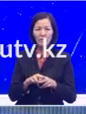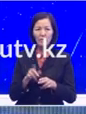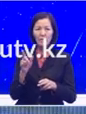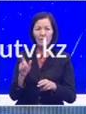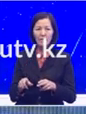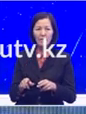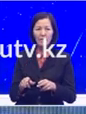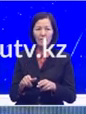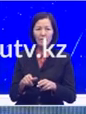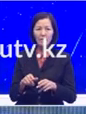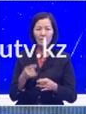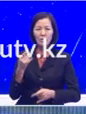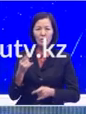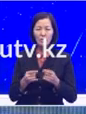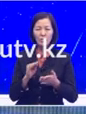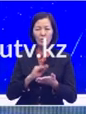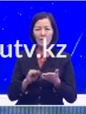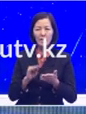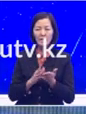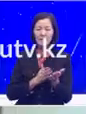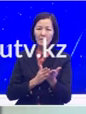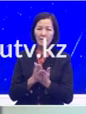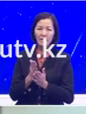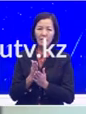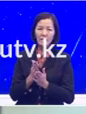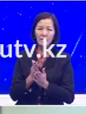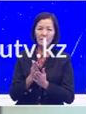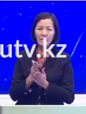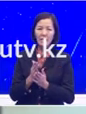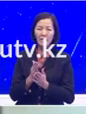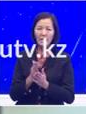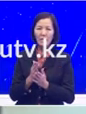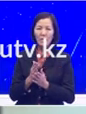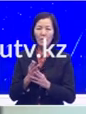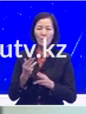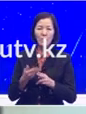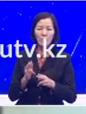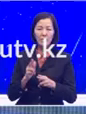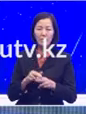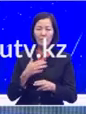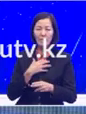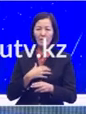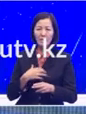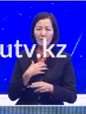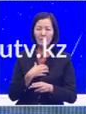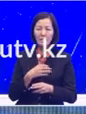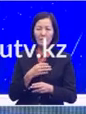мынау журналистика саласында орны толмас қайғы десек болады. Сондықтан біз